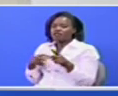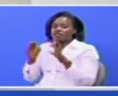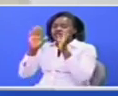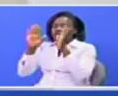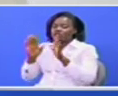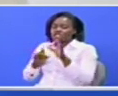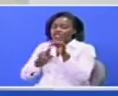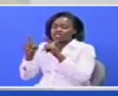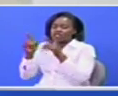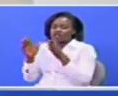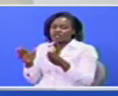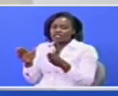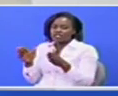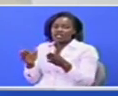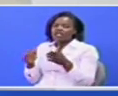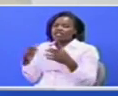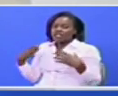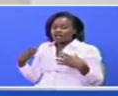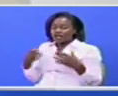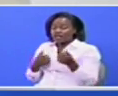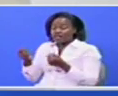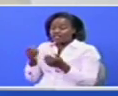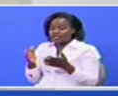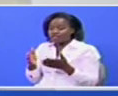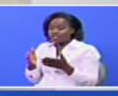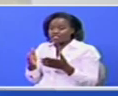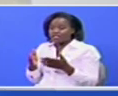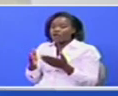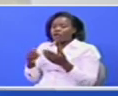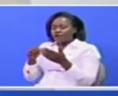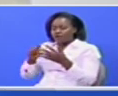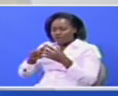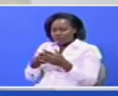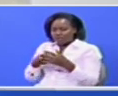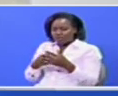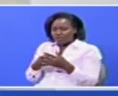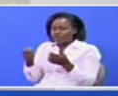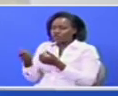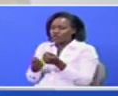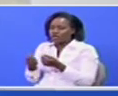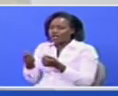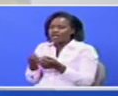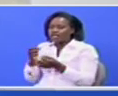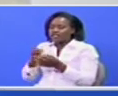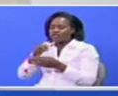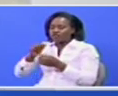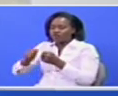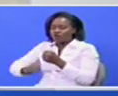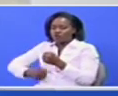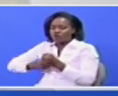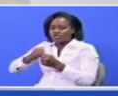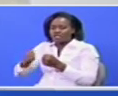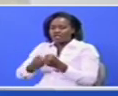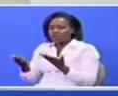usafiri, wenye magari wafanye service, na pia kama tires ni mzee apatilishe, akisha gari lake linataa